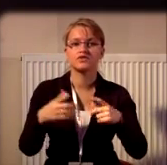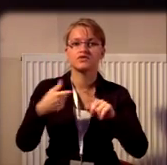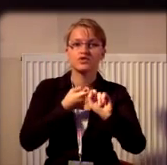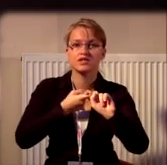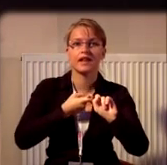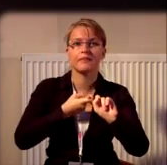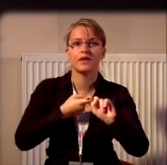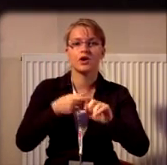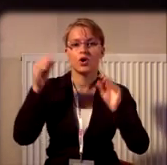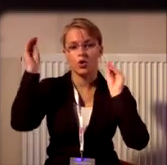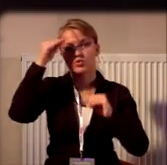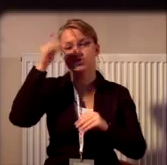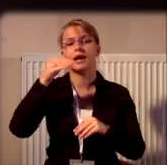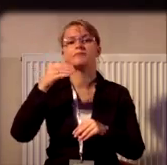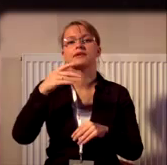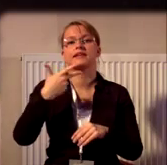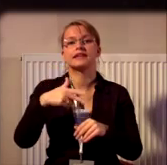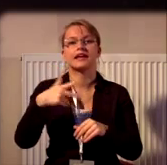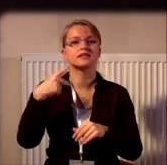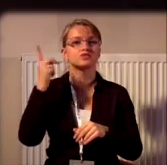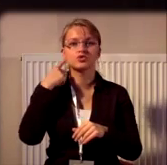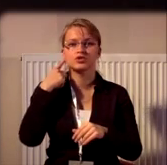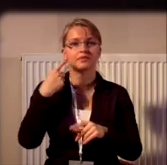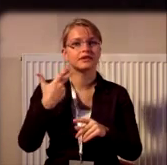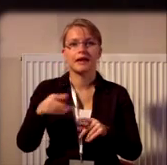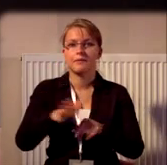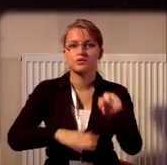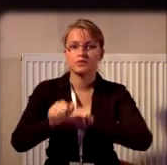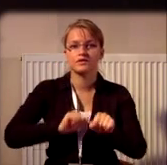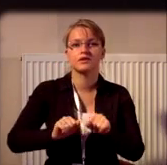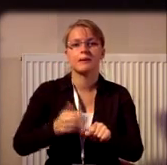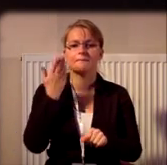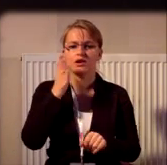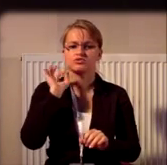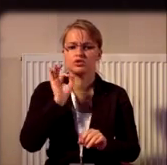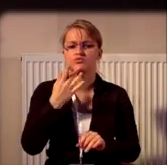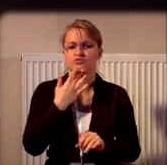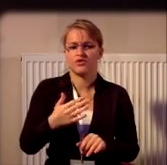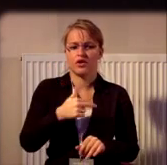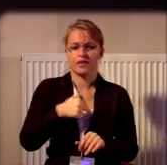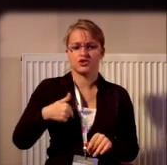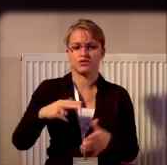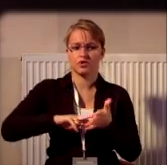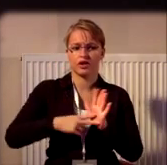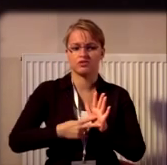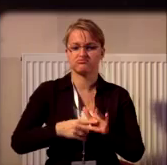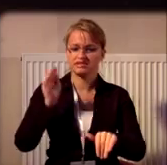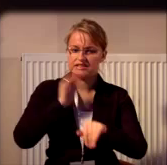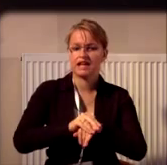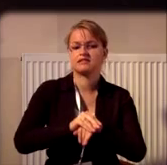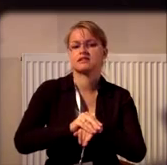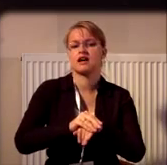przykład niesłyszącymi, generalnie niepełnosprawnymi, bardzo ciepło mówi o tym projekcie i zgadza się, że to jest bardzo dobre